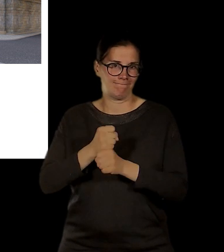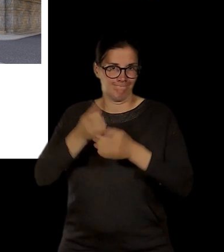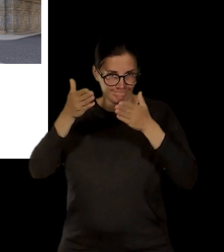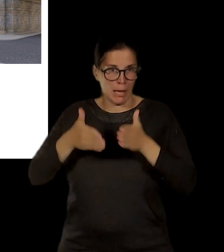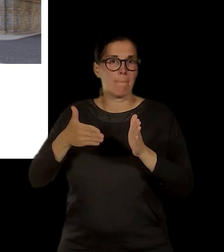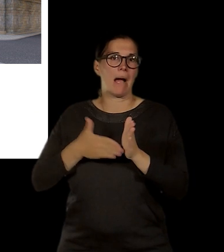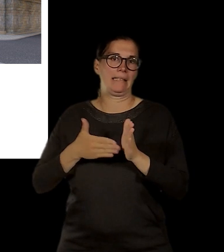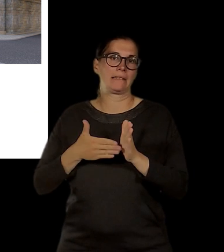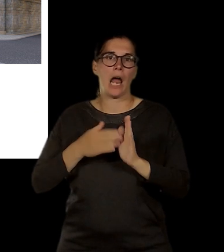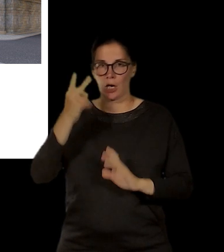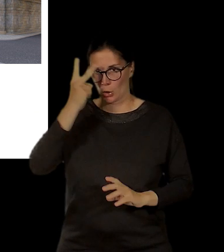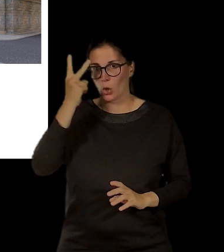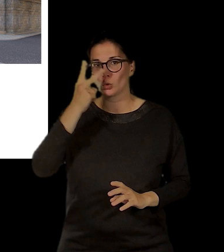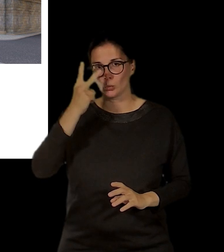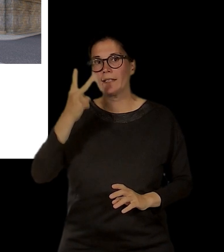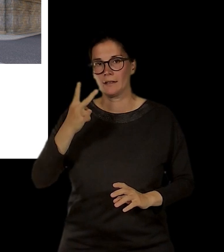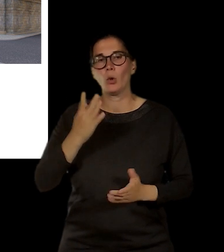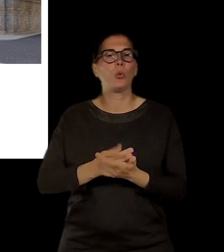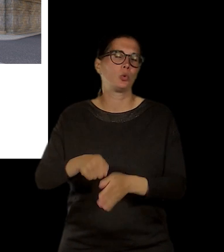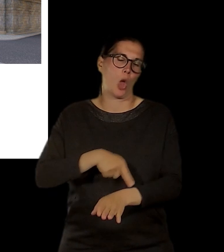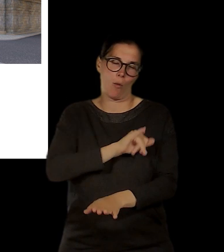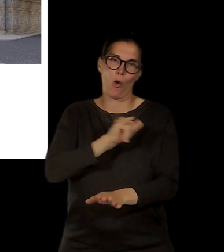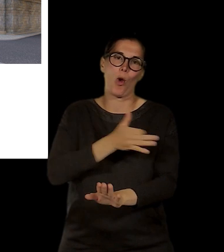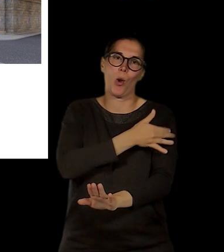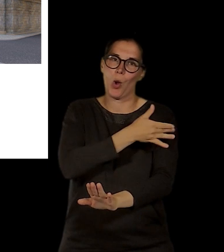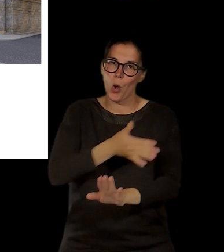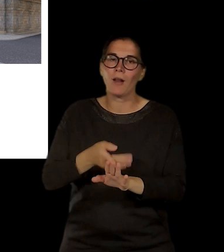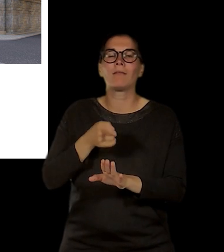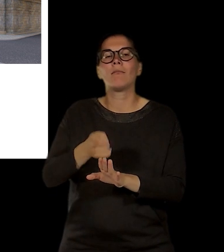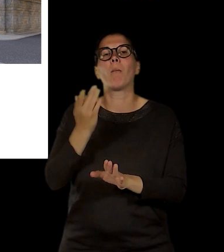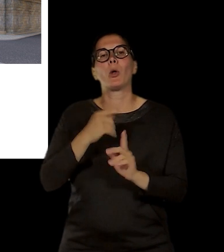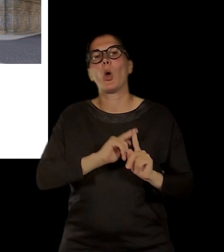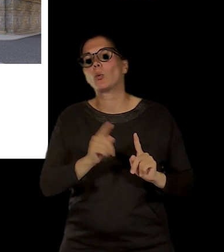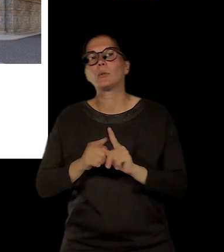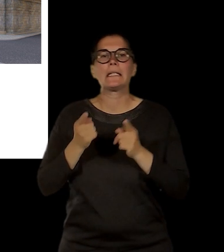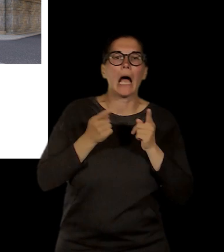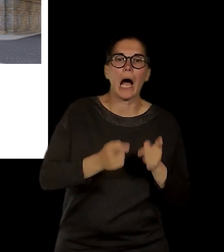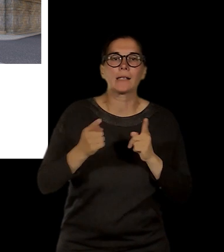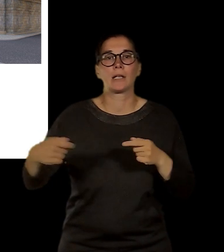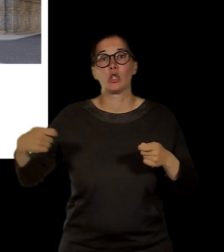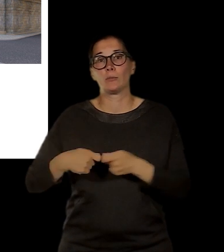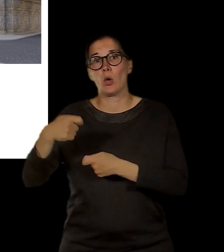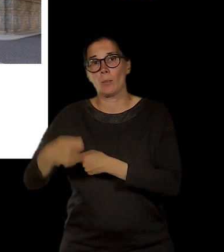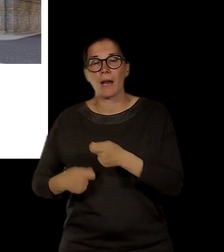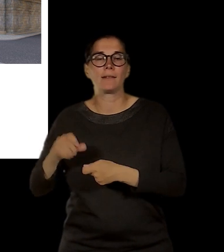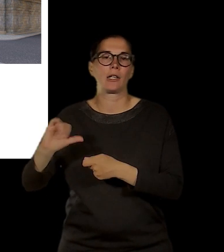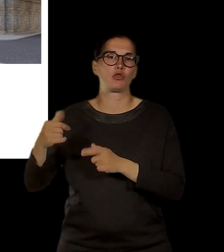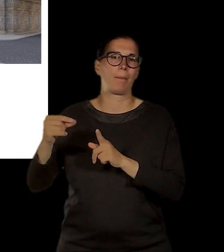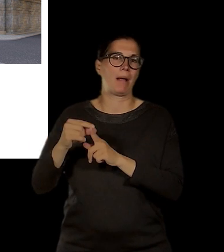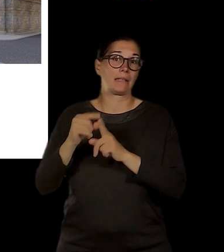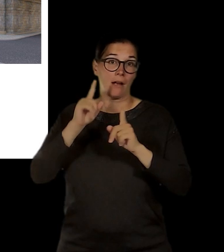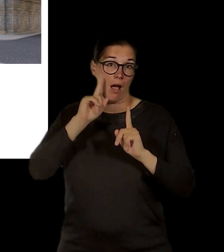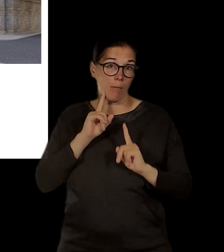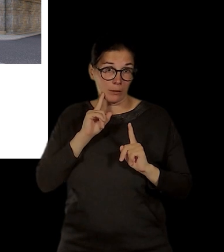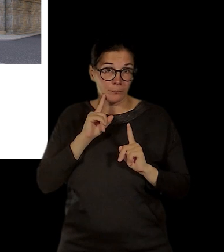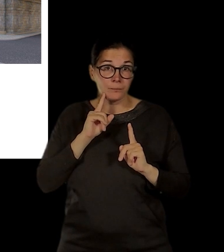magistrálou, pořádali v rámci magistrály různé akce zde ve spolupráci s Patrikem Háblem a